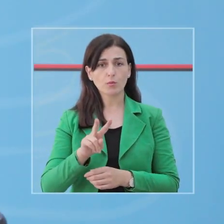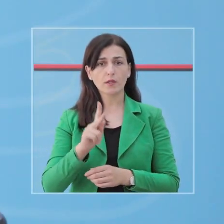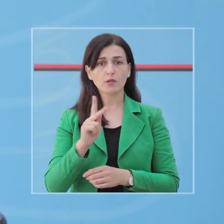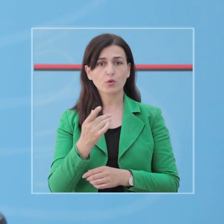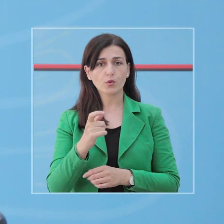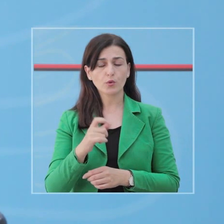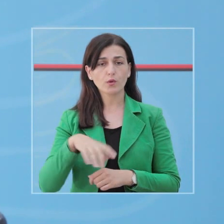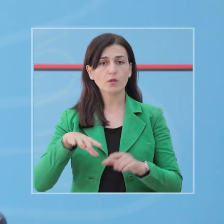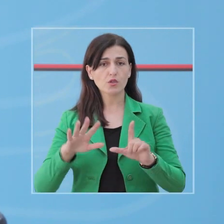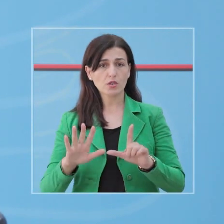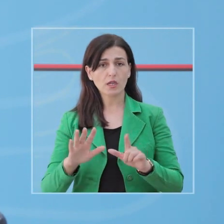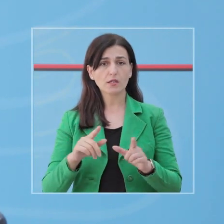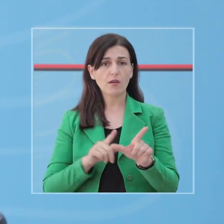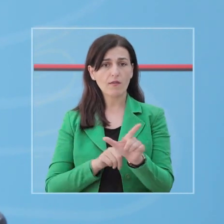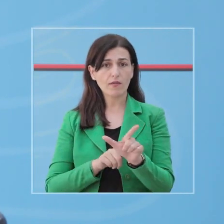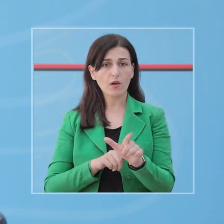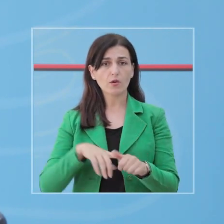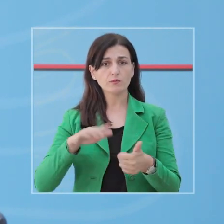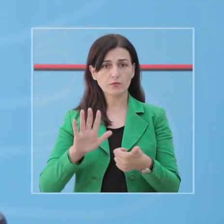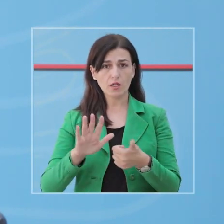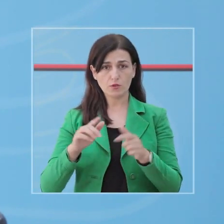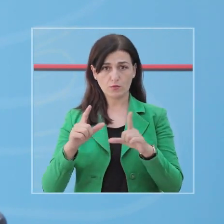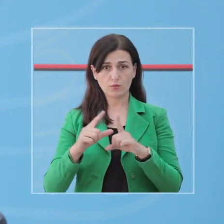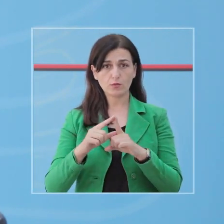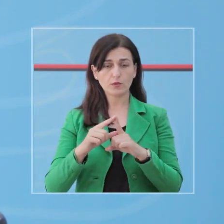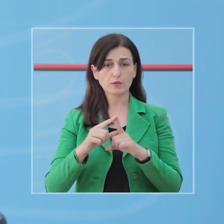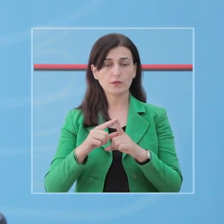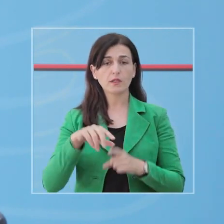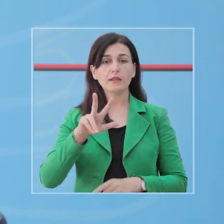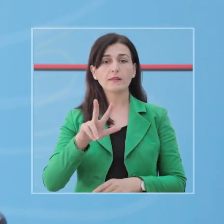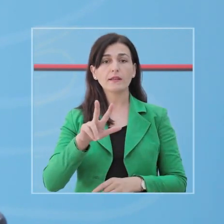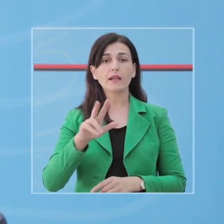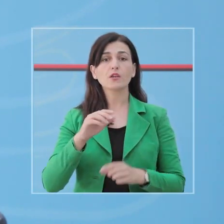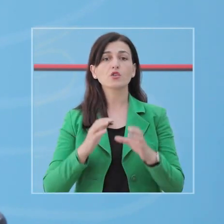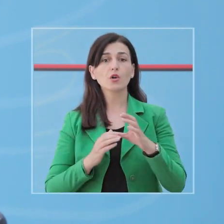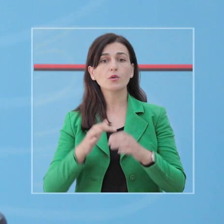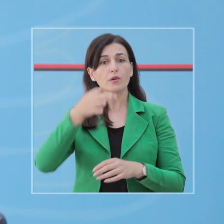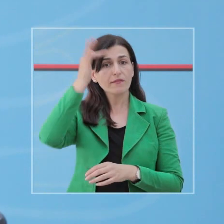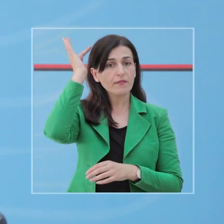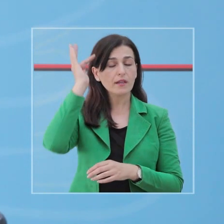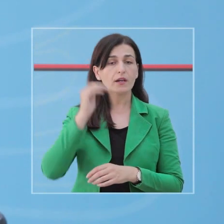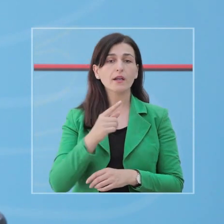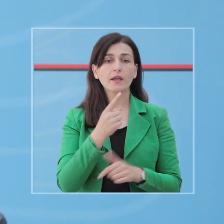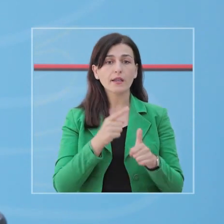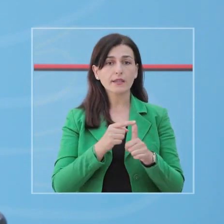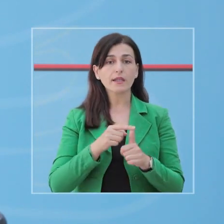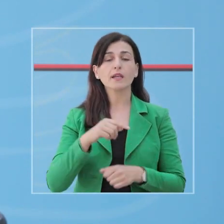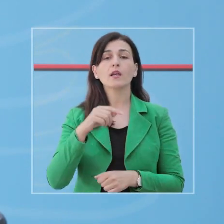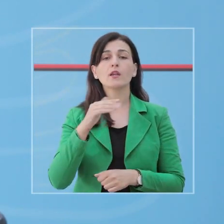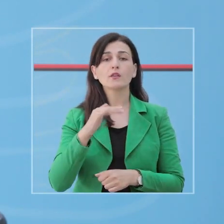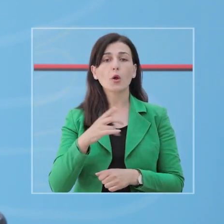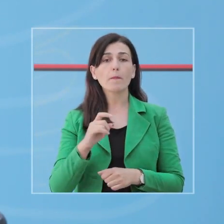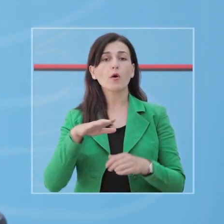në Kruj, 7 në Vlorë, 6 në Durës, nga 3 raste në Shkodër dhe Firë, nga një rast përkatsisht në